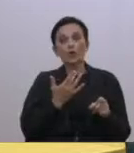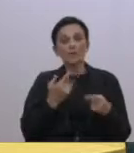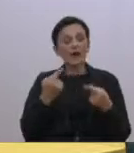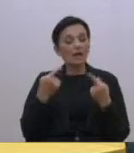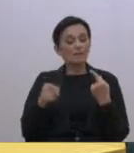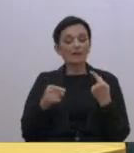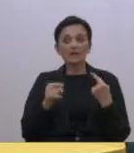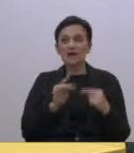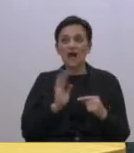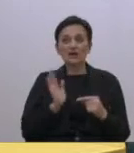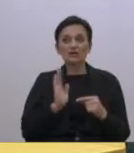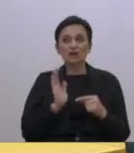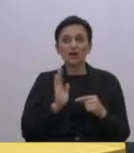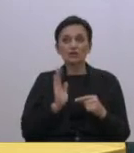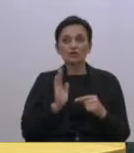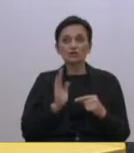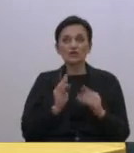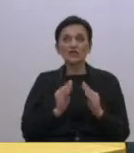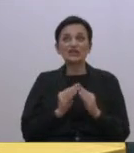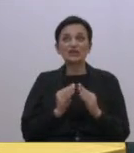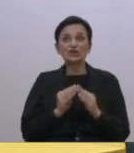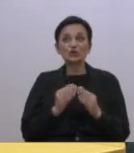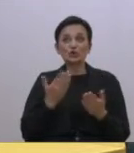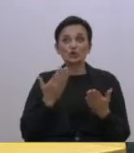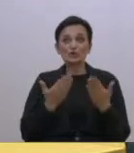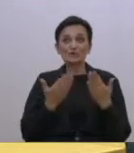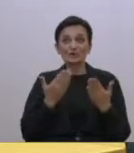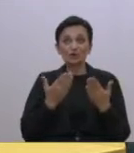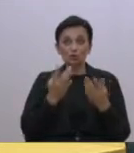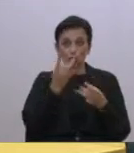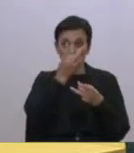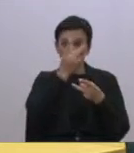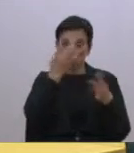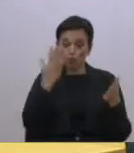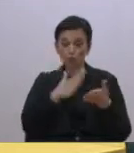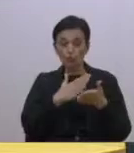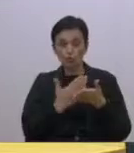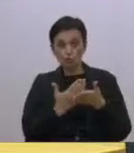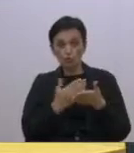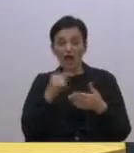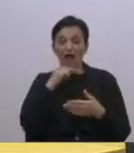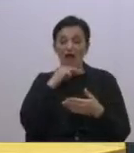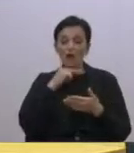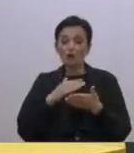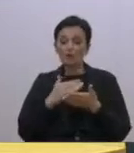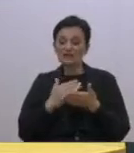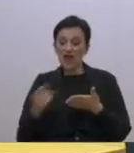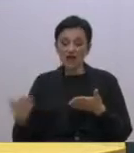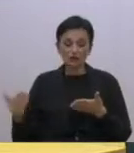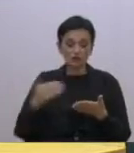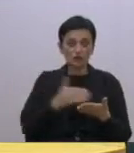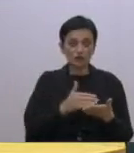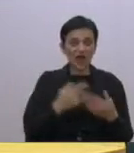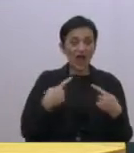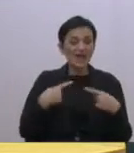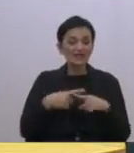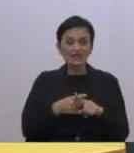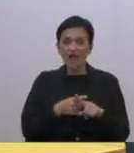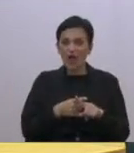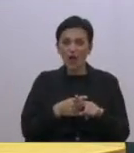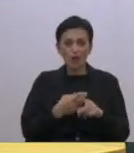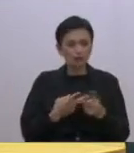განსხვავდება იმ იგივე, ანუ თუ იქ კულტურული ნაწილი, აქ ეკონომიკური ნაწილი შემოდის, მაგრამ თეორია ერთი და იგივეა,